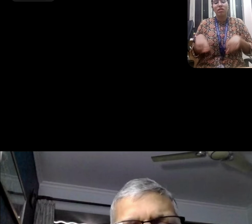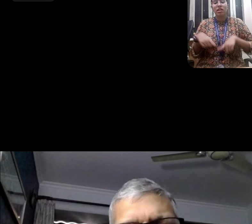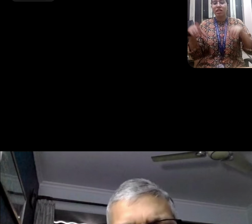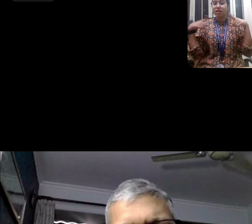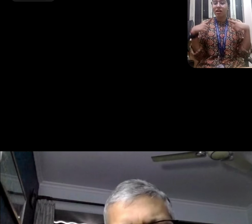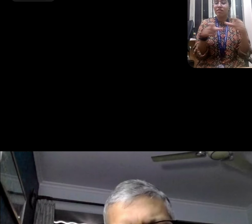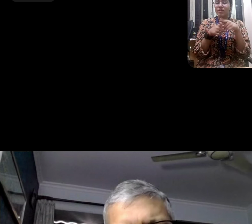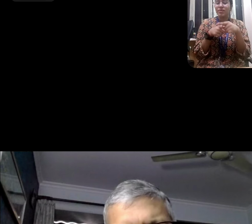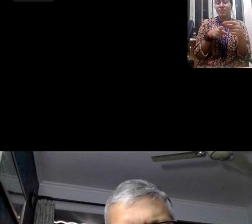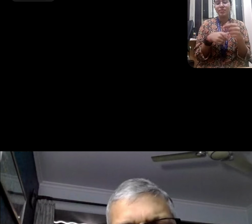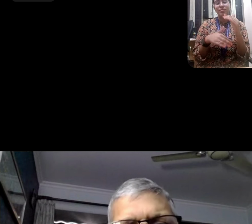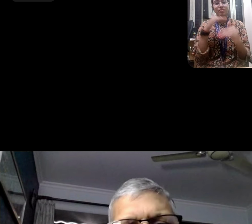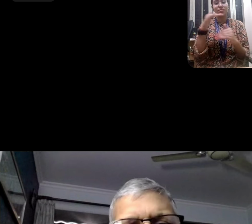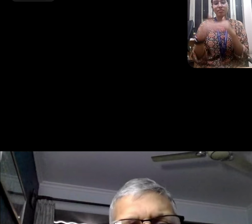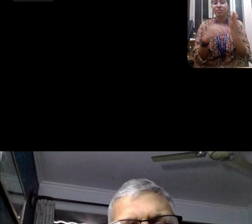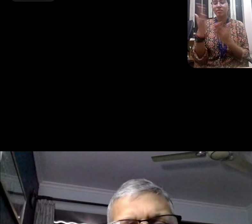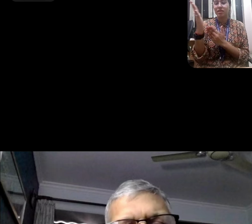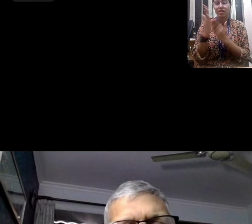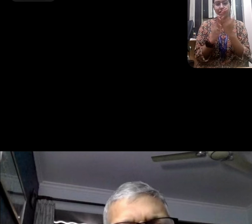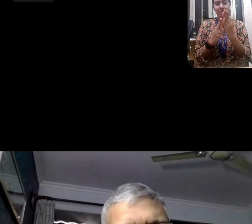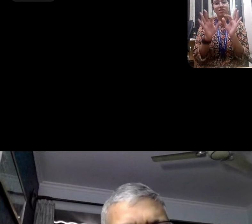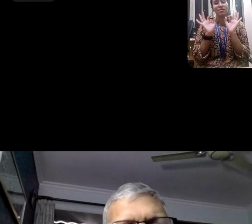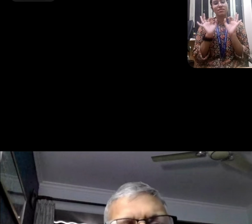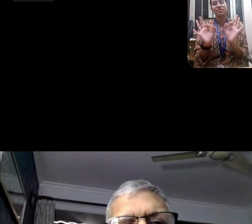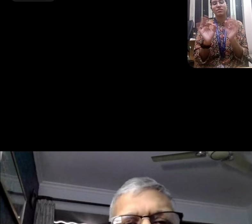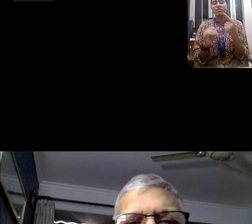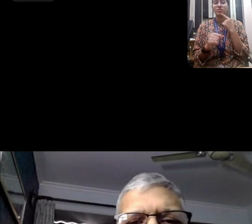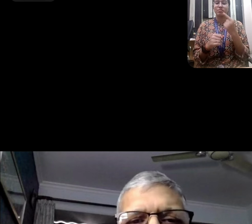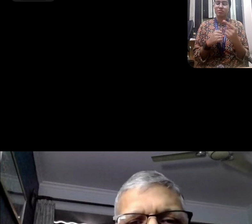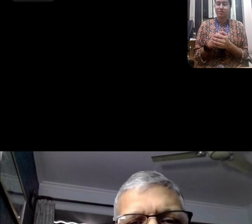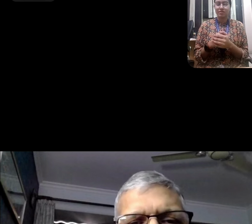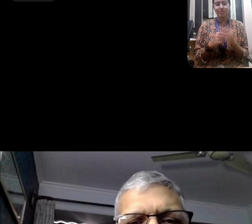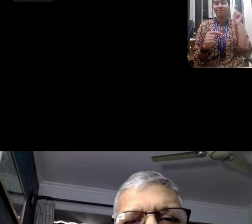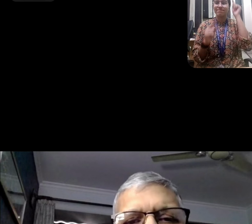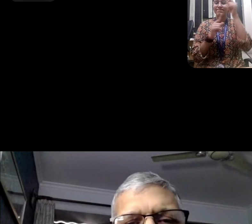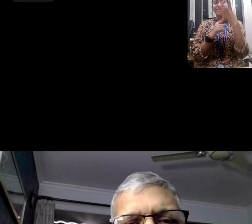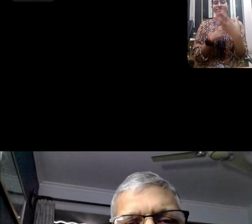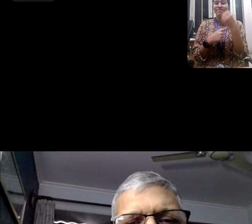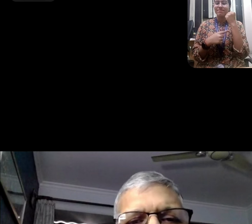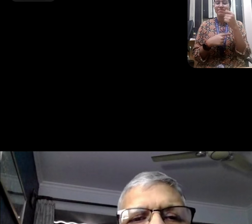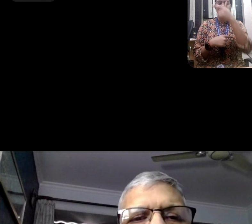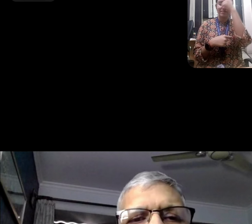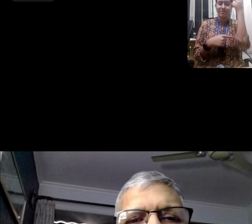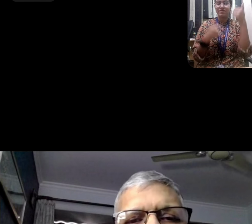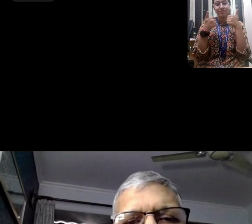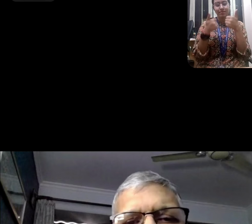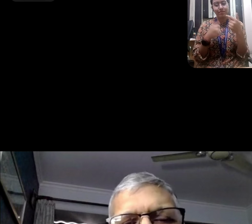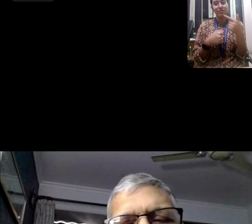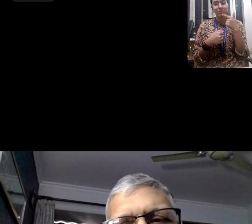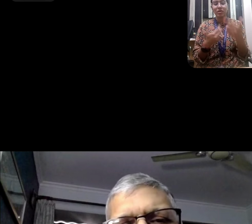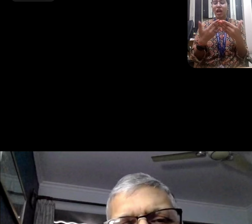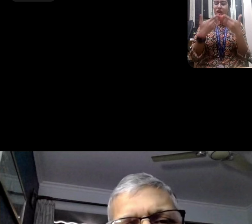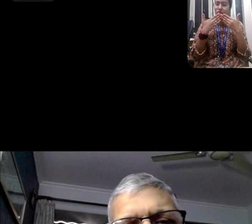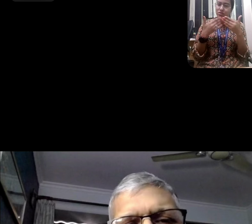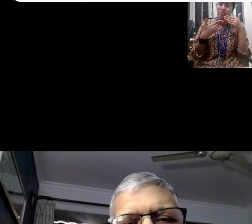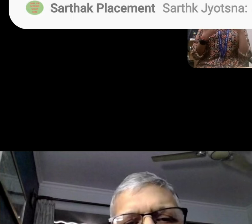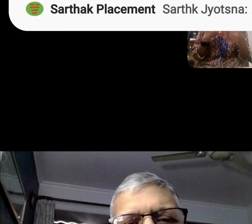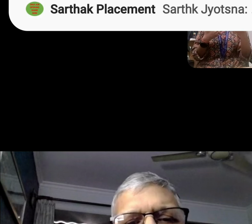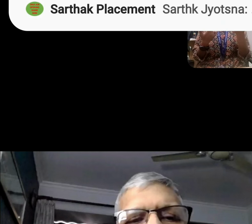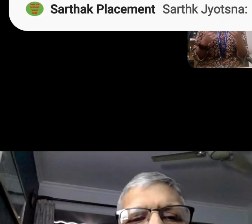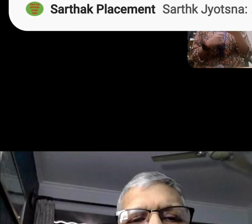नॉर्मल नॉर्मेलिटी के आसपास जितना भी पहुंच सके उतना पहुंचें, जो पढ़ सकते हैं आगे पढ़ाई करें और